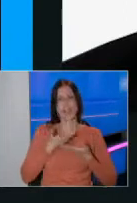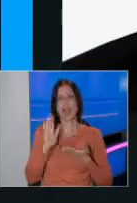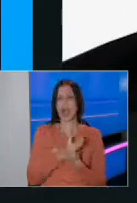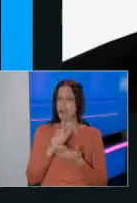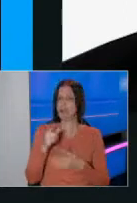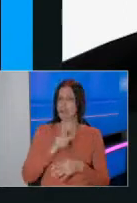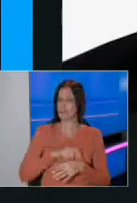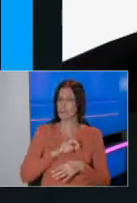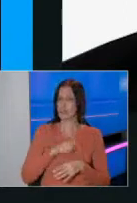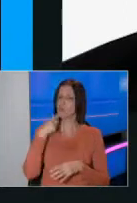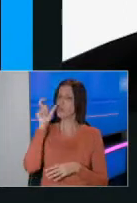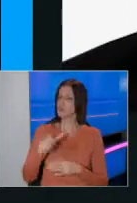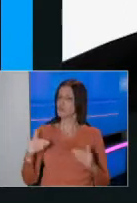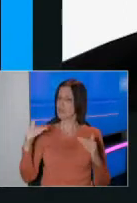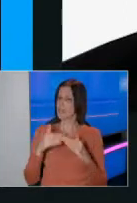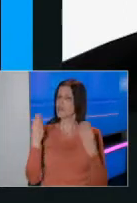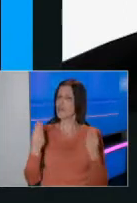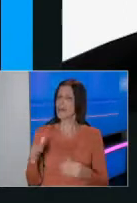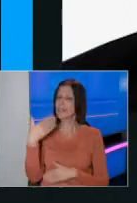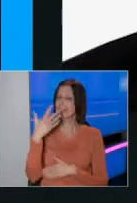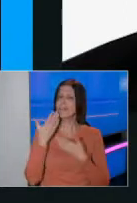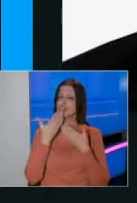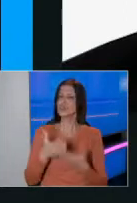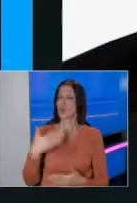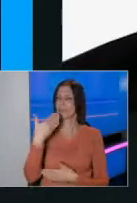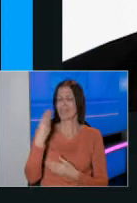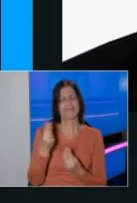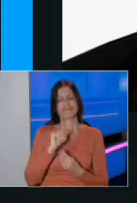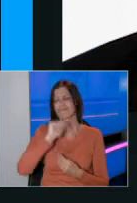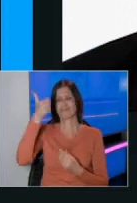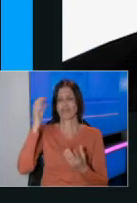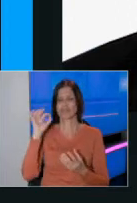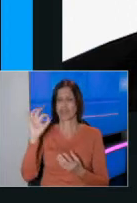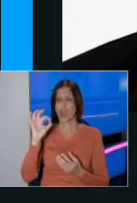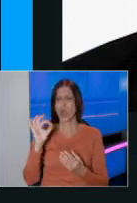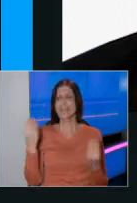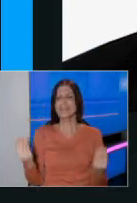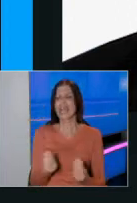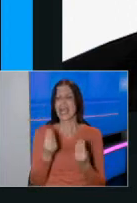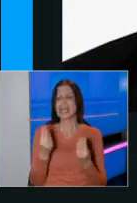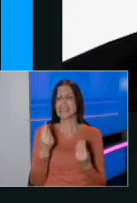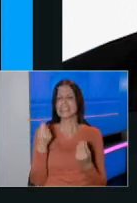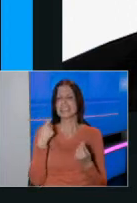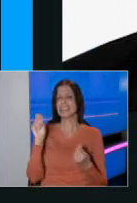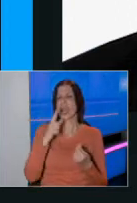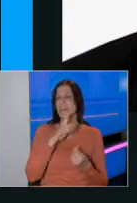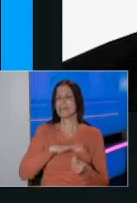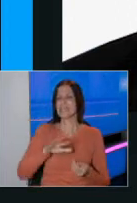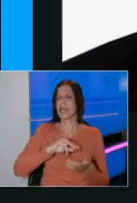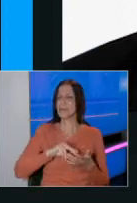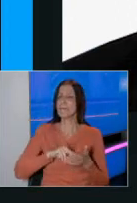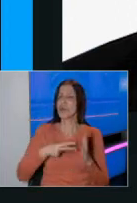בבוא העת, הוא איש ראוי שטובת המדינה ושירות המדינה בראש מעייניו, נכס לכל מסגרת פוליטית, שותף